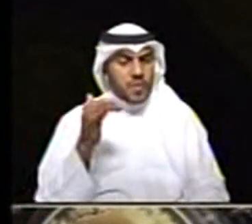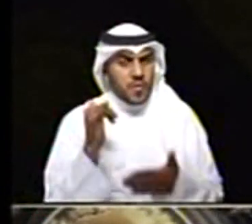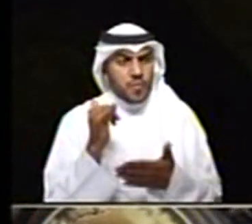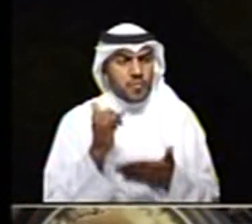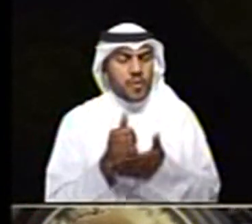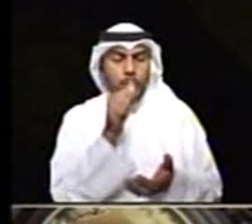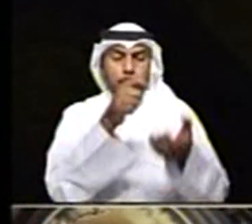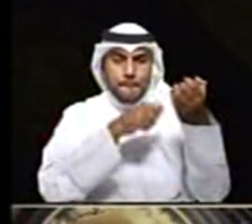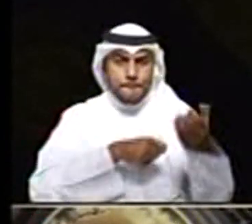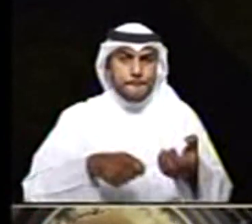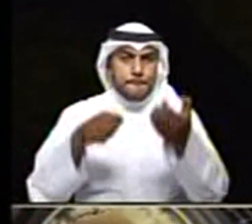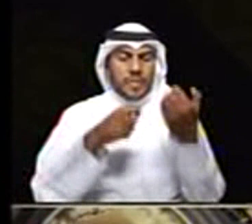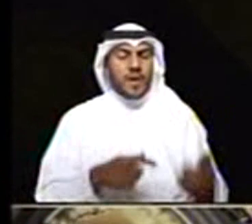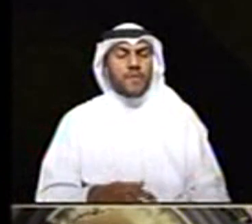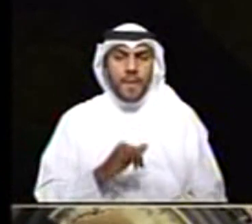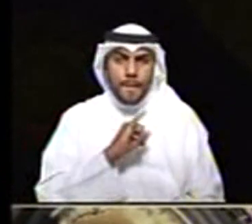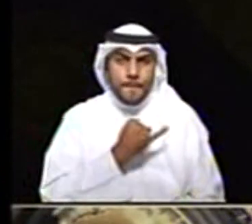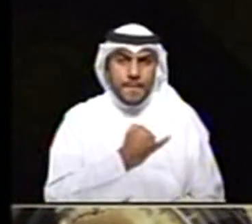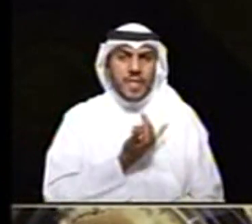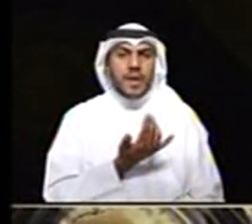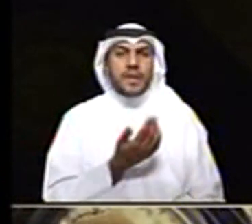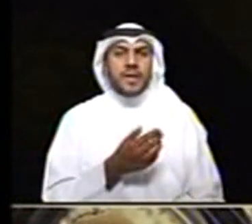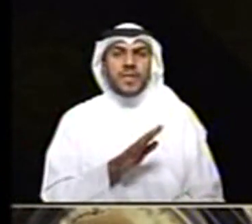للإطفاء، الدفاع المدني، وزارة الداخلية،